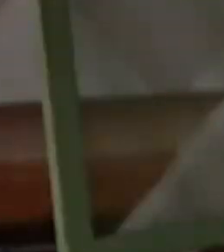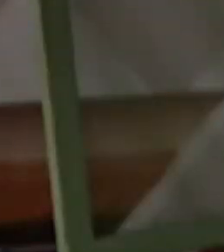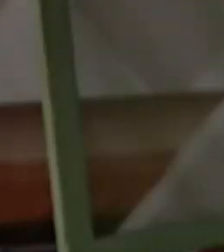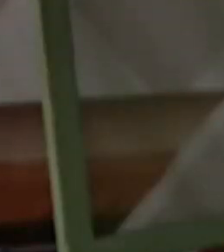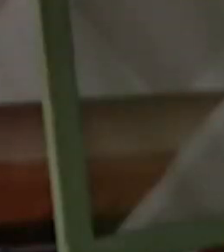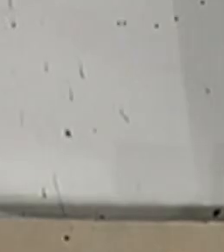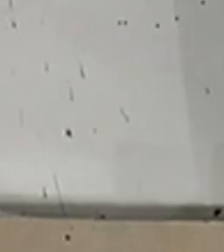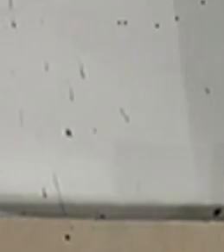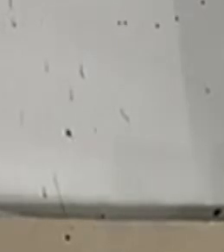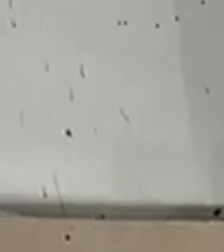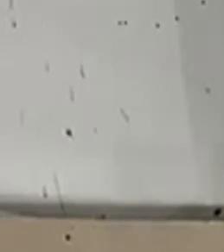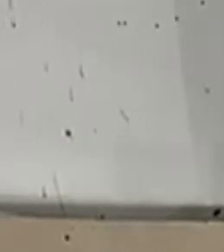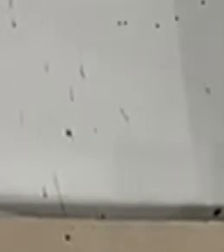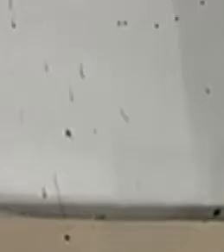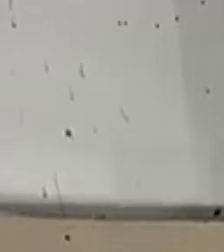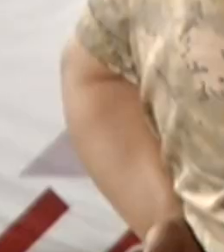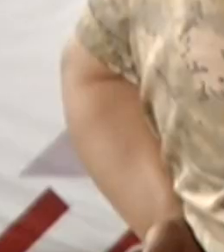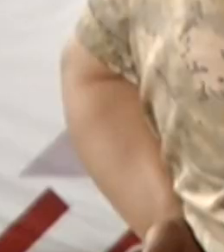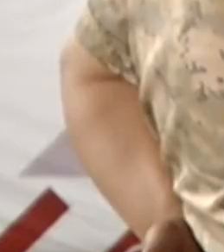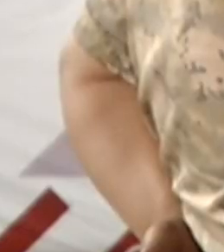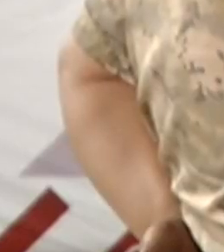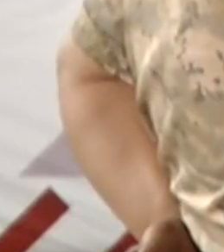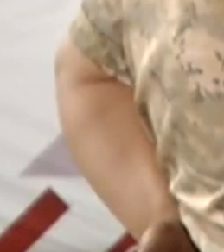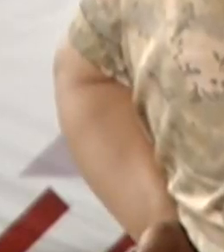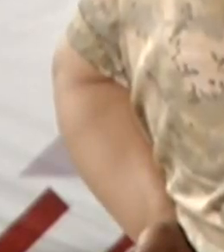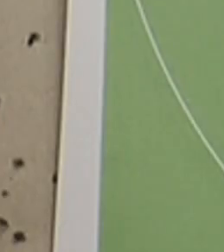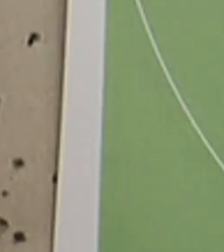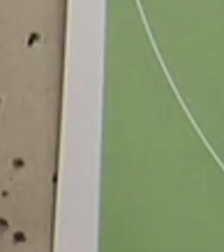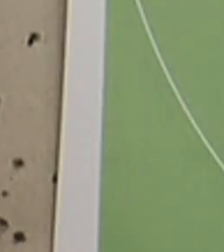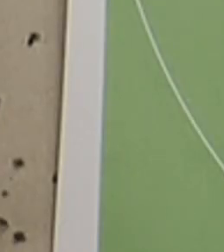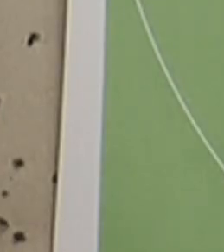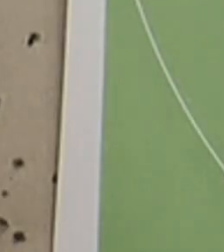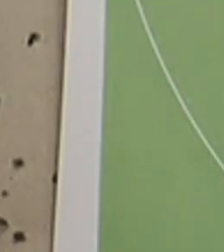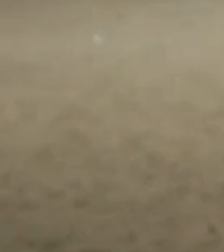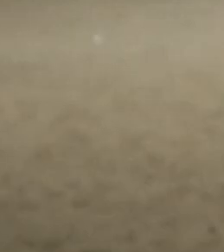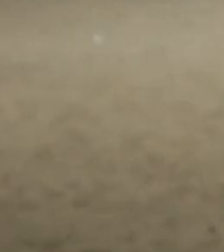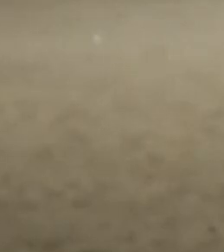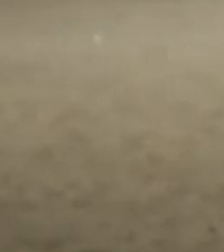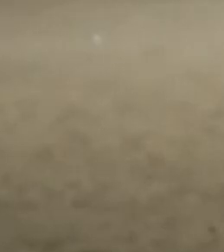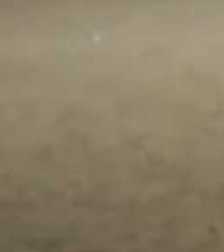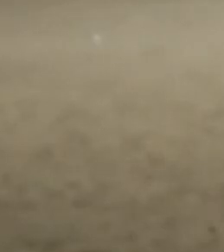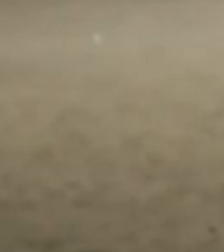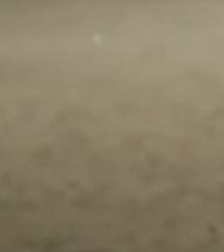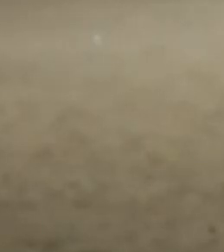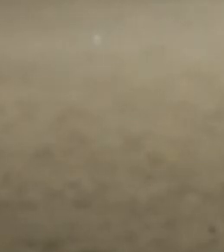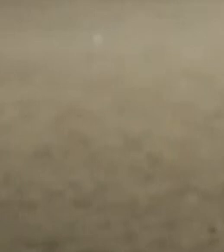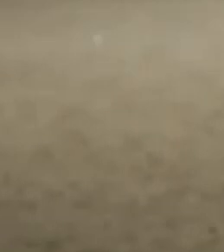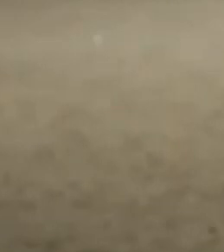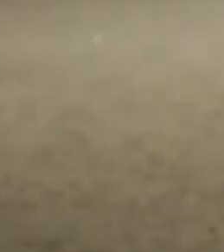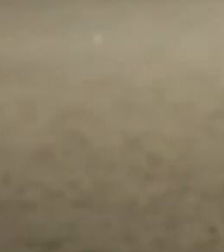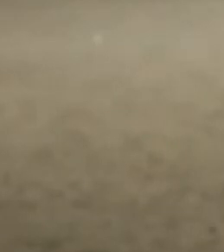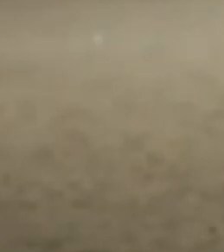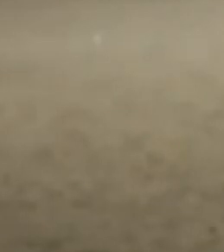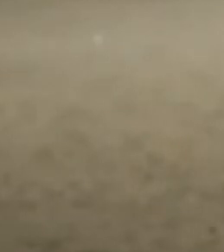Егерям хотят разрешить стрелять в браконьеров. Инспекторы охотзоопрома начали тренироваться. Будем организовывать стрельбище, мы